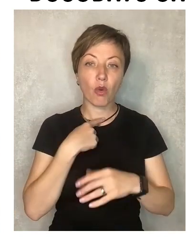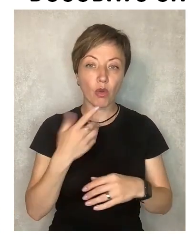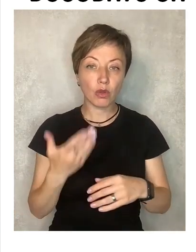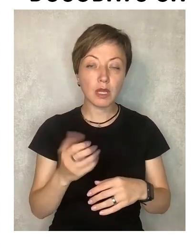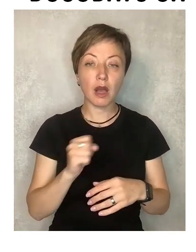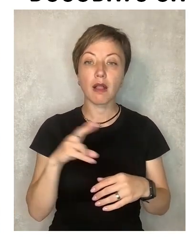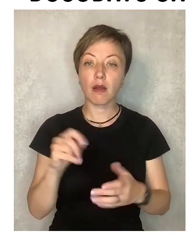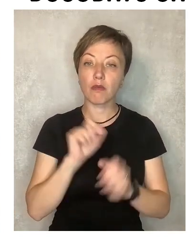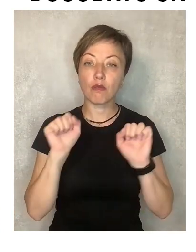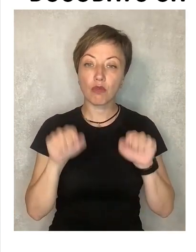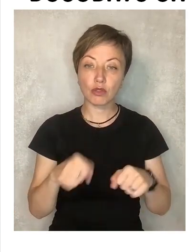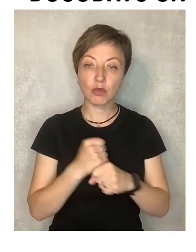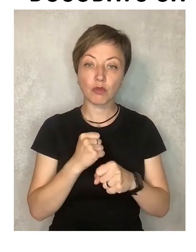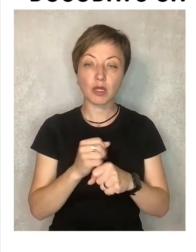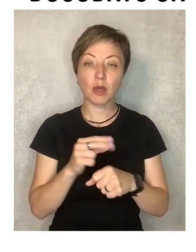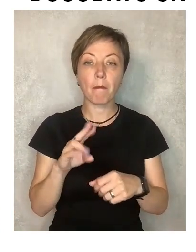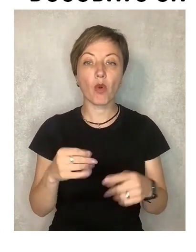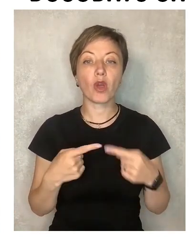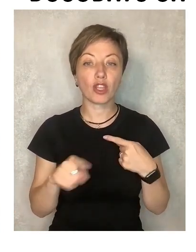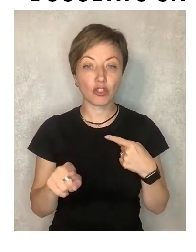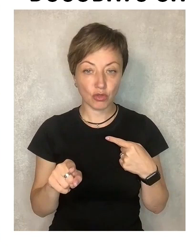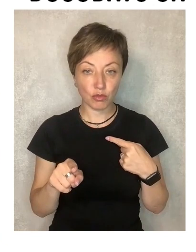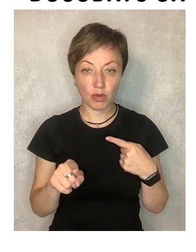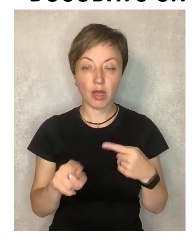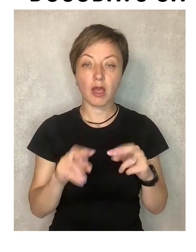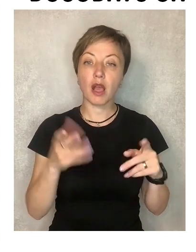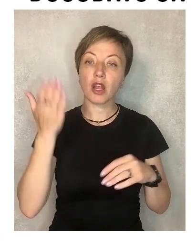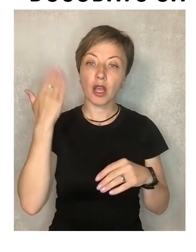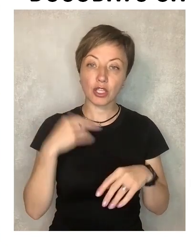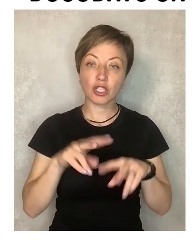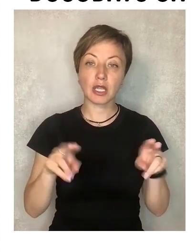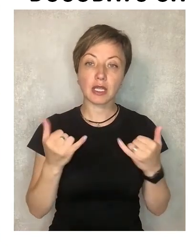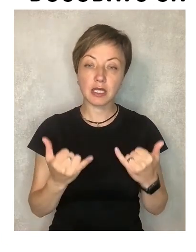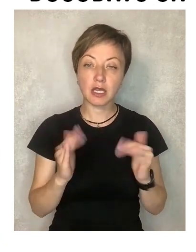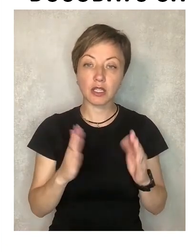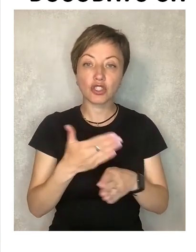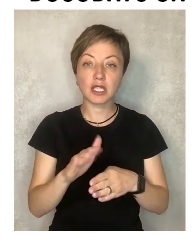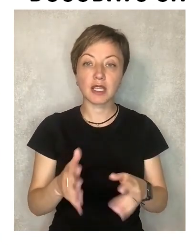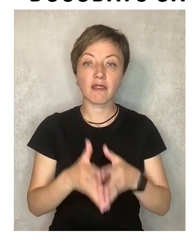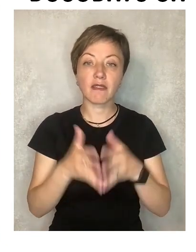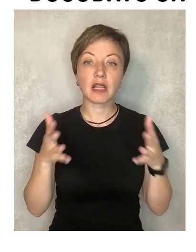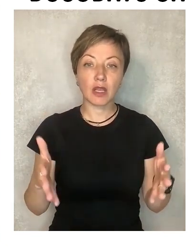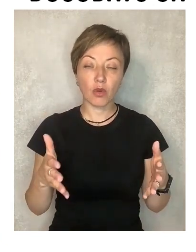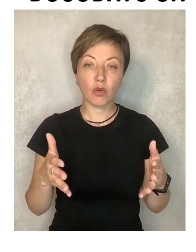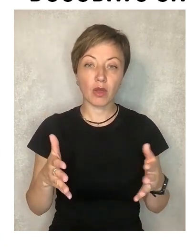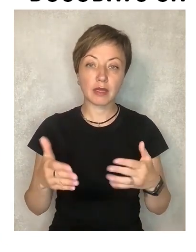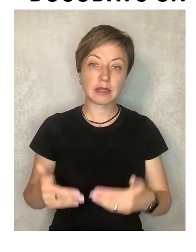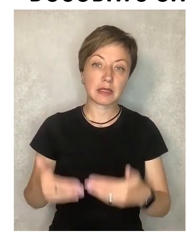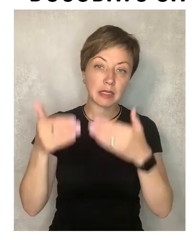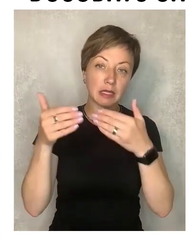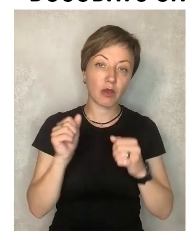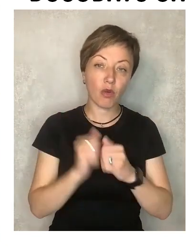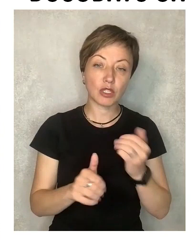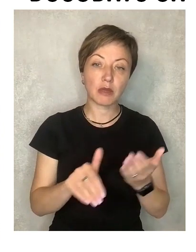можемо робити це по-іншому. І як раніше, так і зараз, це лише частинка великої стіни, де кожен метод є ось